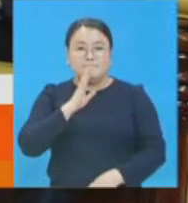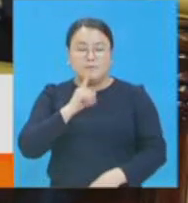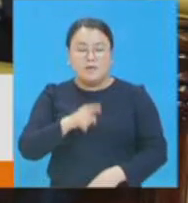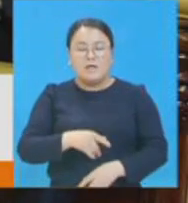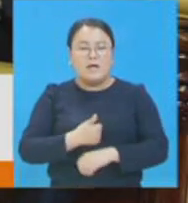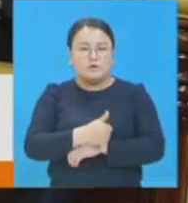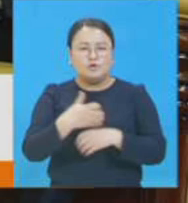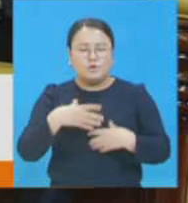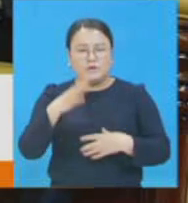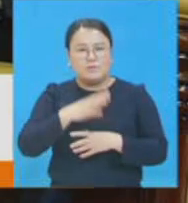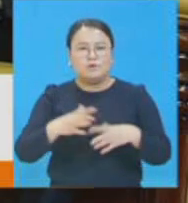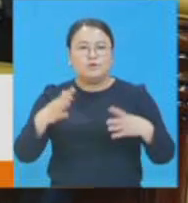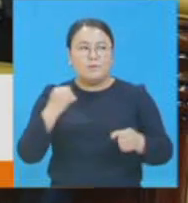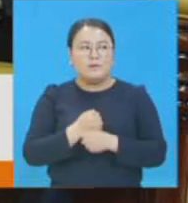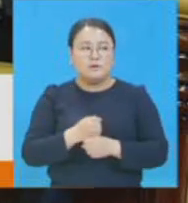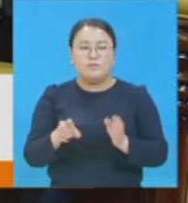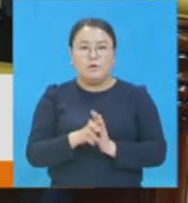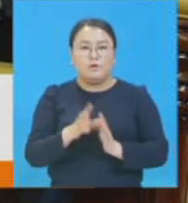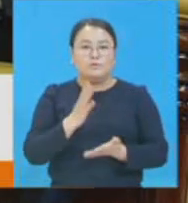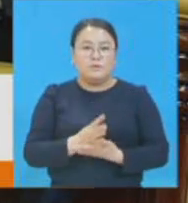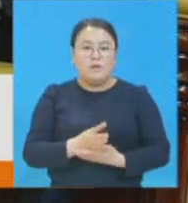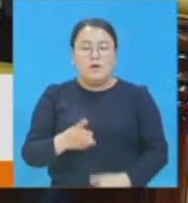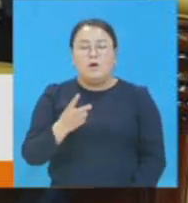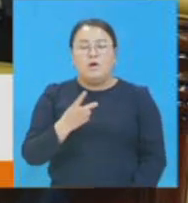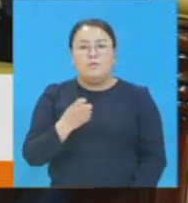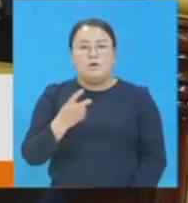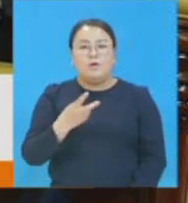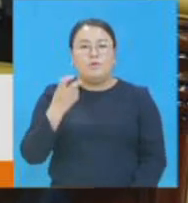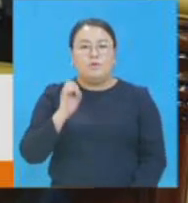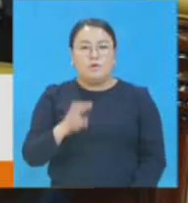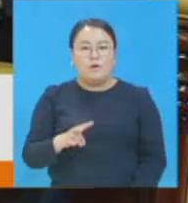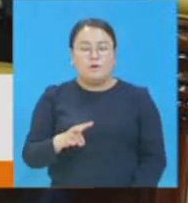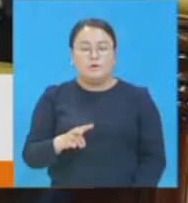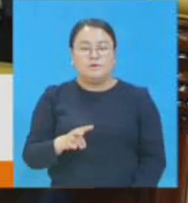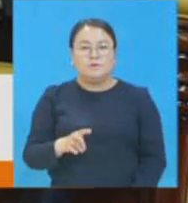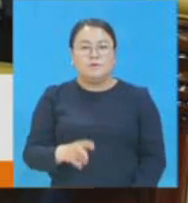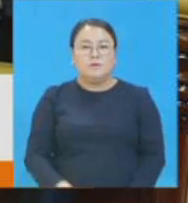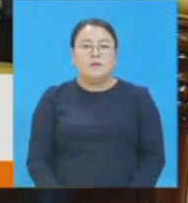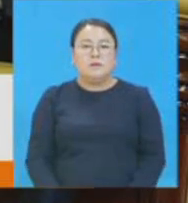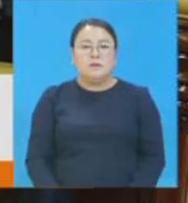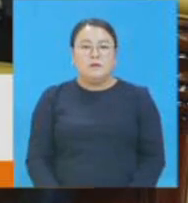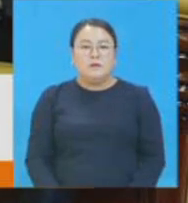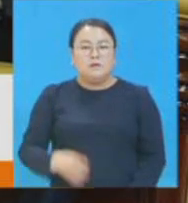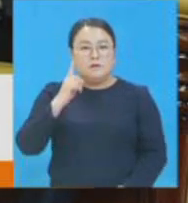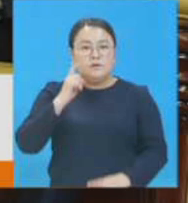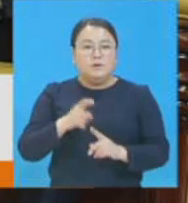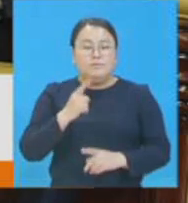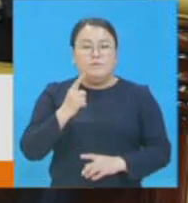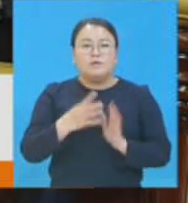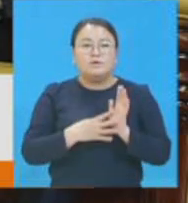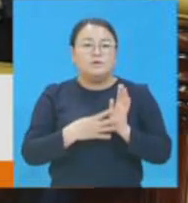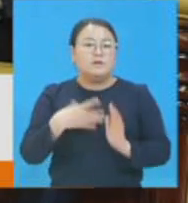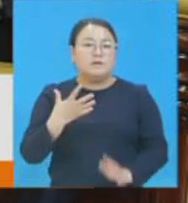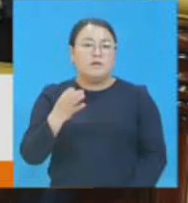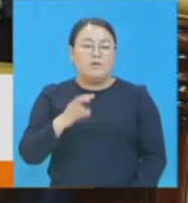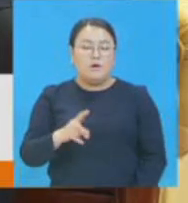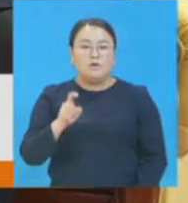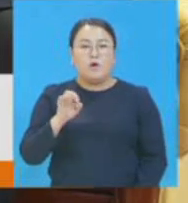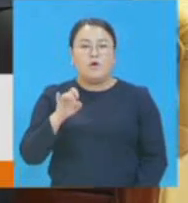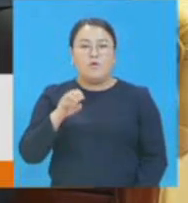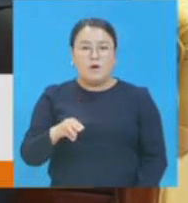боломж байна. Монгол улсын засгийн газраас 2023 оны Монгол зочлох жилээр зарлаж 1 сая жуулчин хүлээж авах зорилт тавьсан. Мөн 1995 онд манай улс